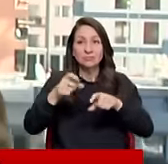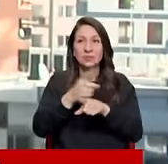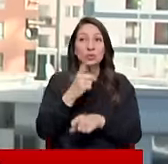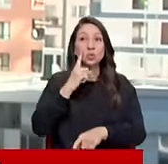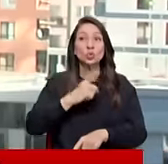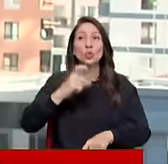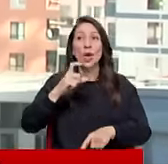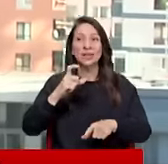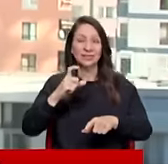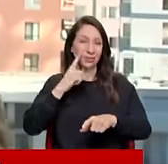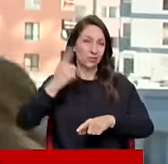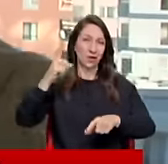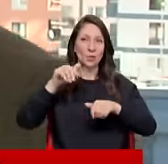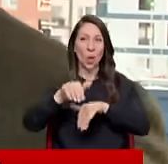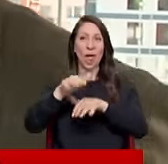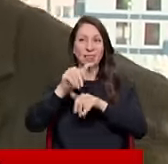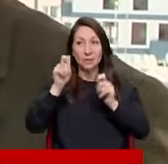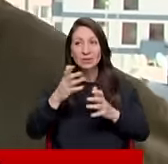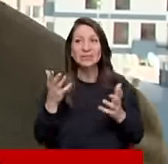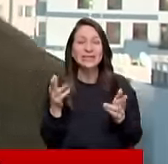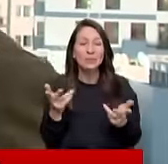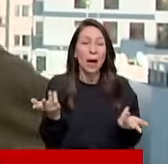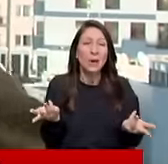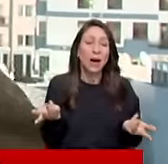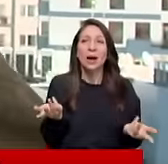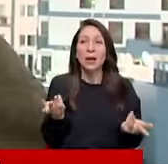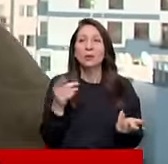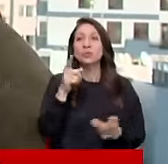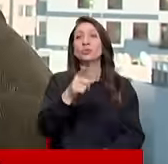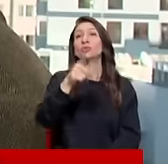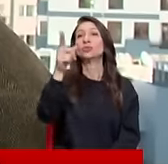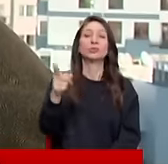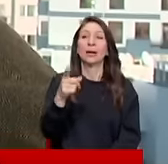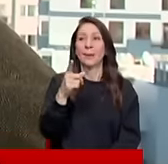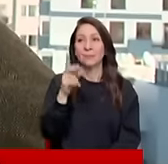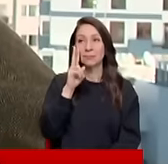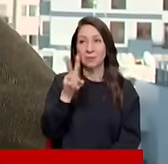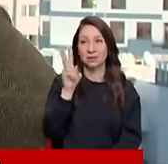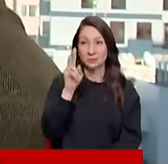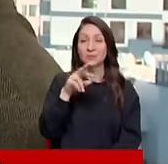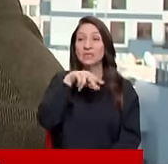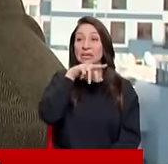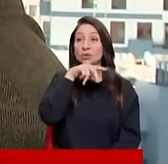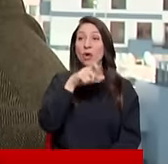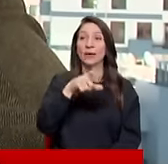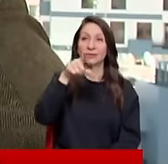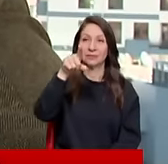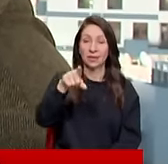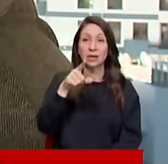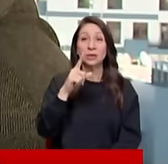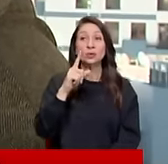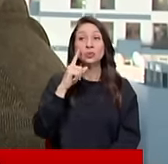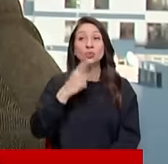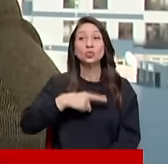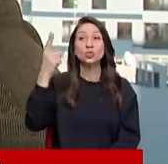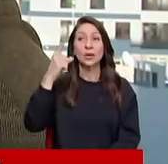Cumhuriyet törenleri yapılırdı vesaire falan. Yani şurada mesela bir başka manzara daha gösterelim. Keçiören'de o da geldi. İşte Cumhuriyet